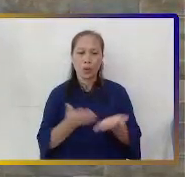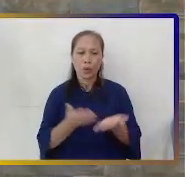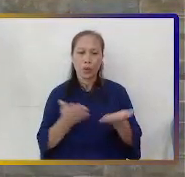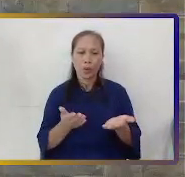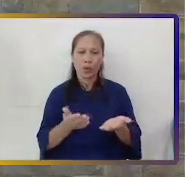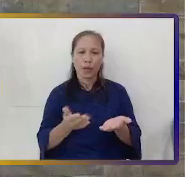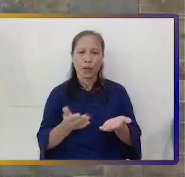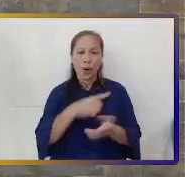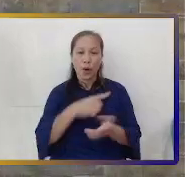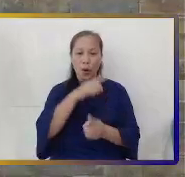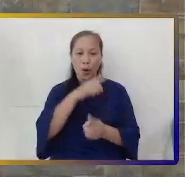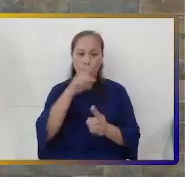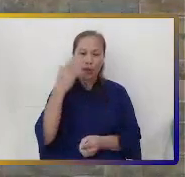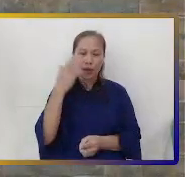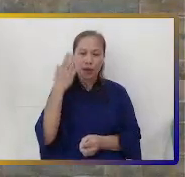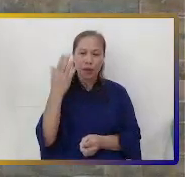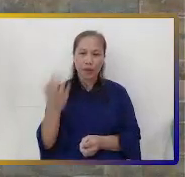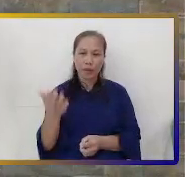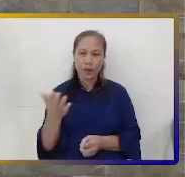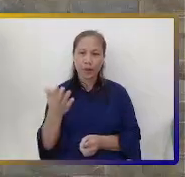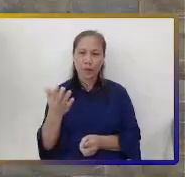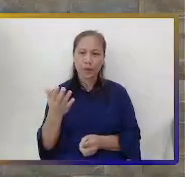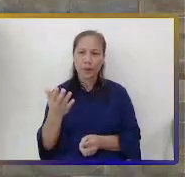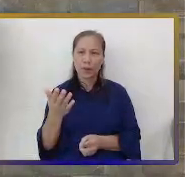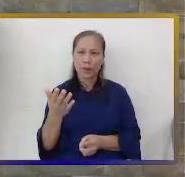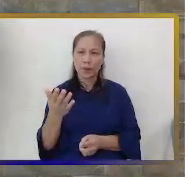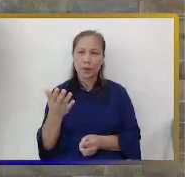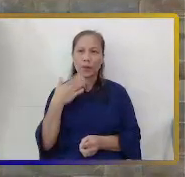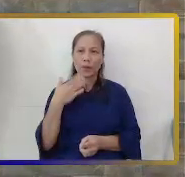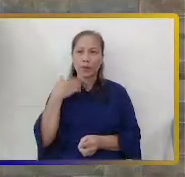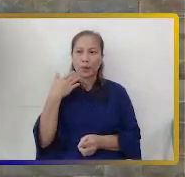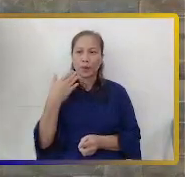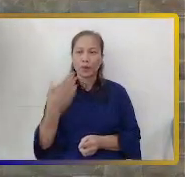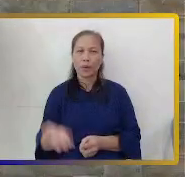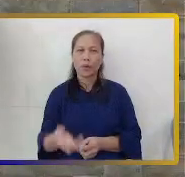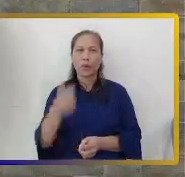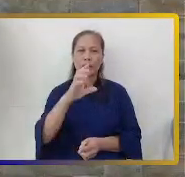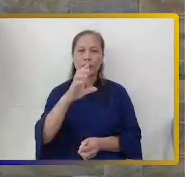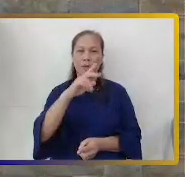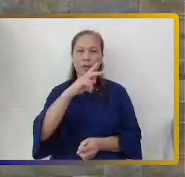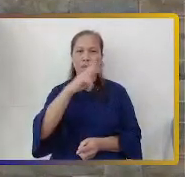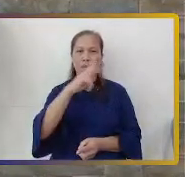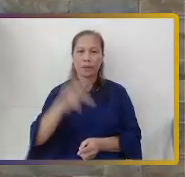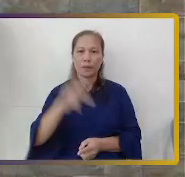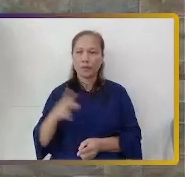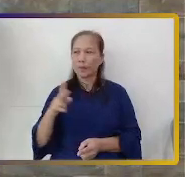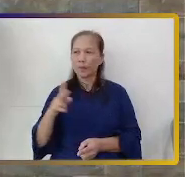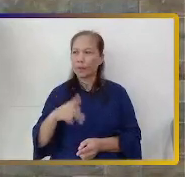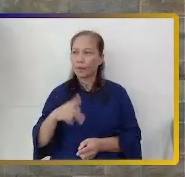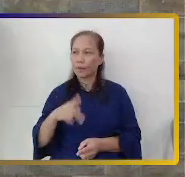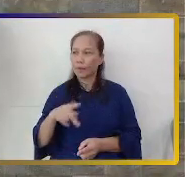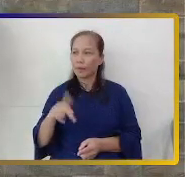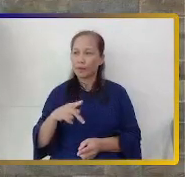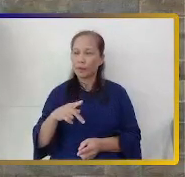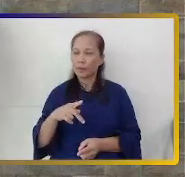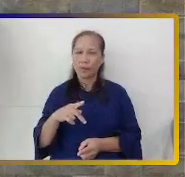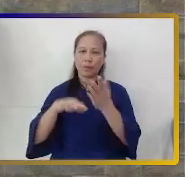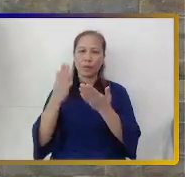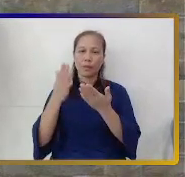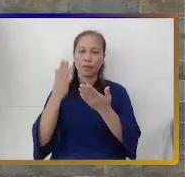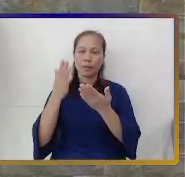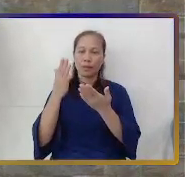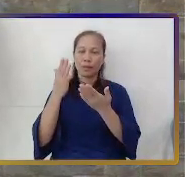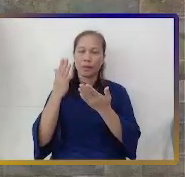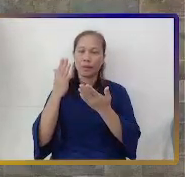tawag na kamatayan nakatitiyak ka ba 100% na pupunta ka sa langit you see